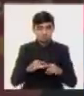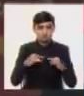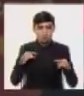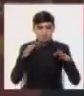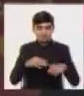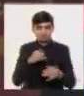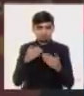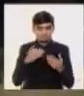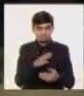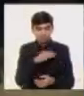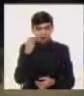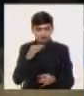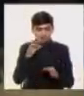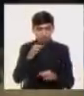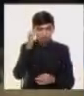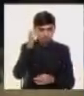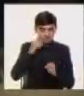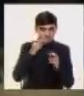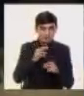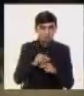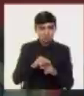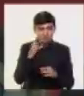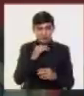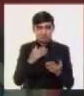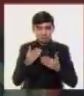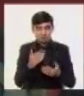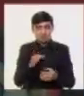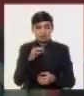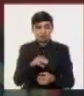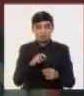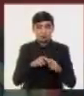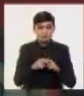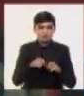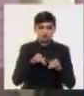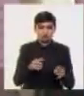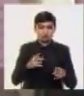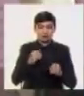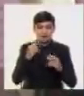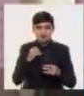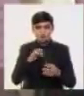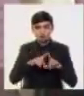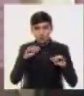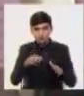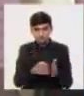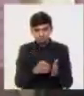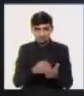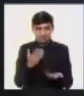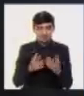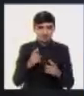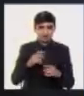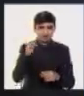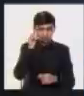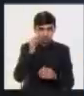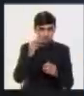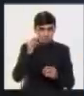вопросы качества и доступа к образованию. Говорили о том, как решить проблему переполненных школ и отсутствия учебных